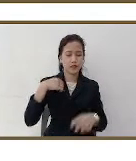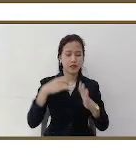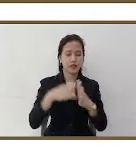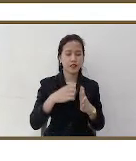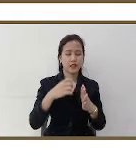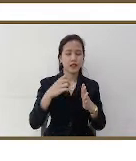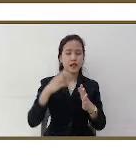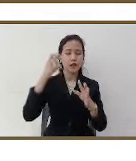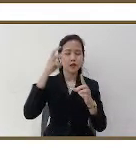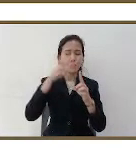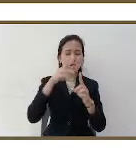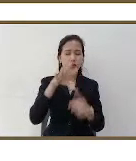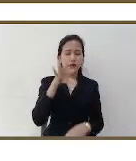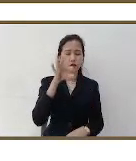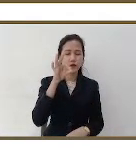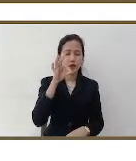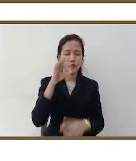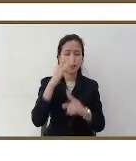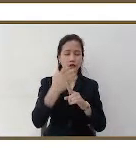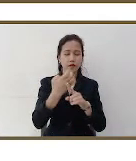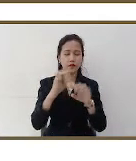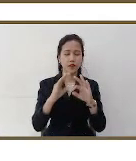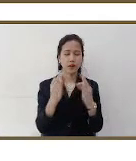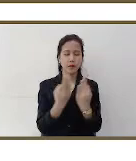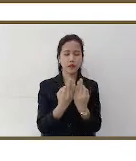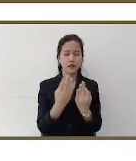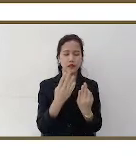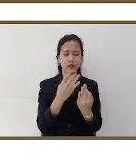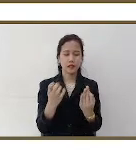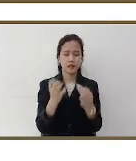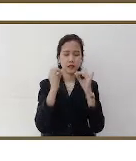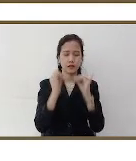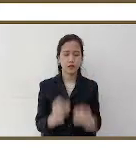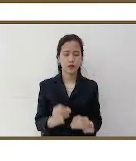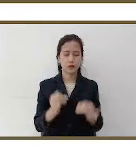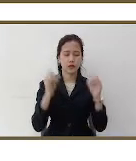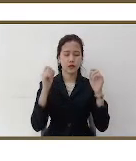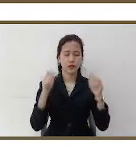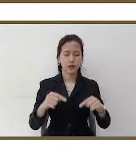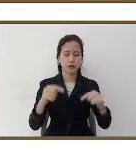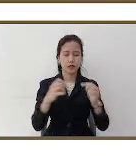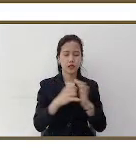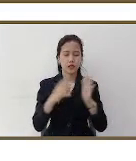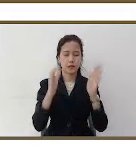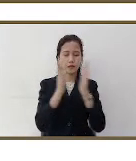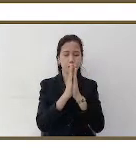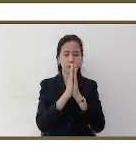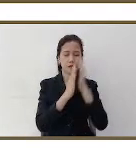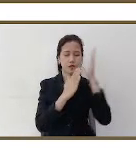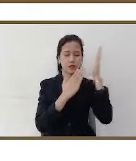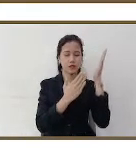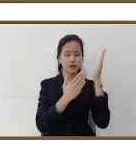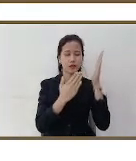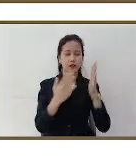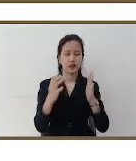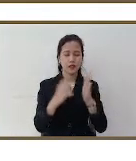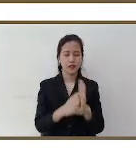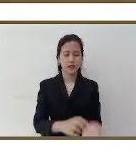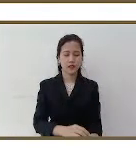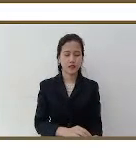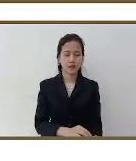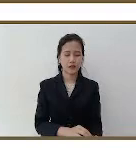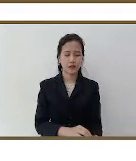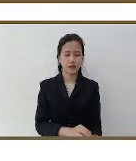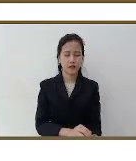bawat pamilya at individuals na naririto na lumapit po sa inyo, Panginoon, na kami ay dapat